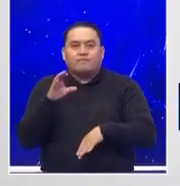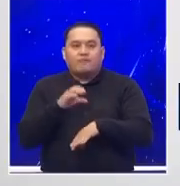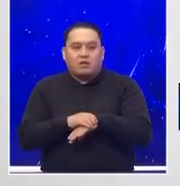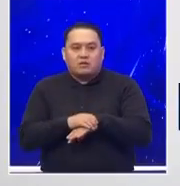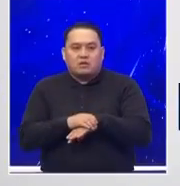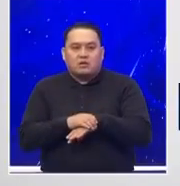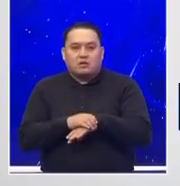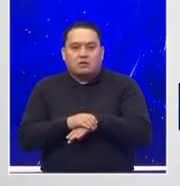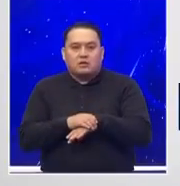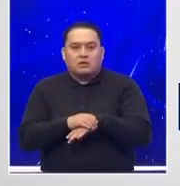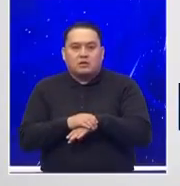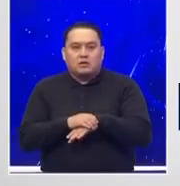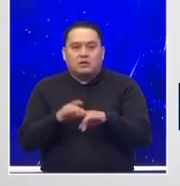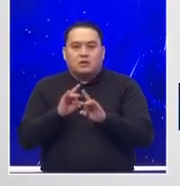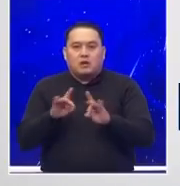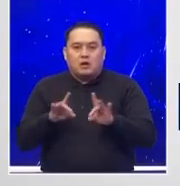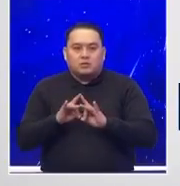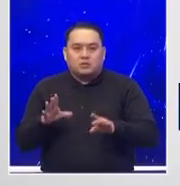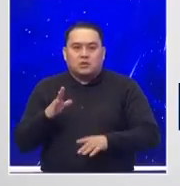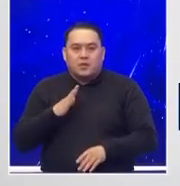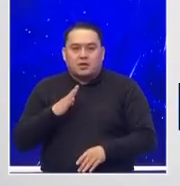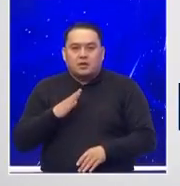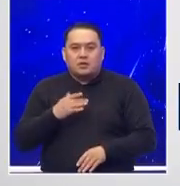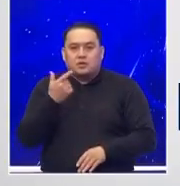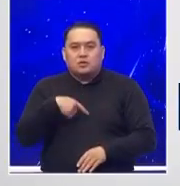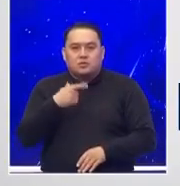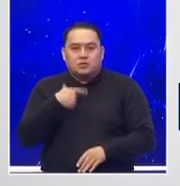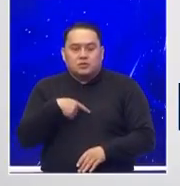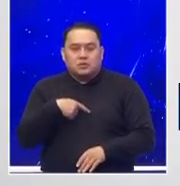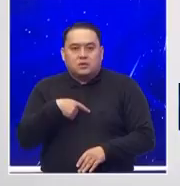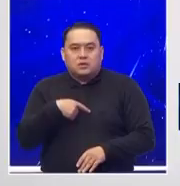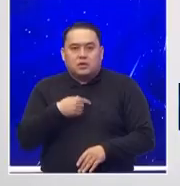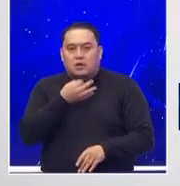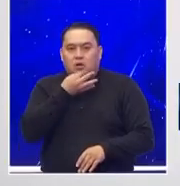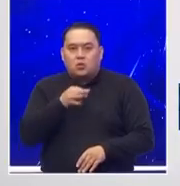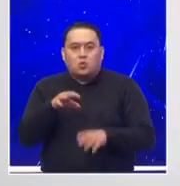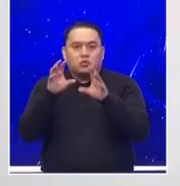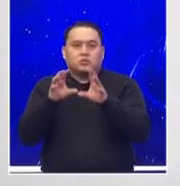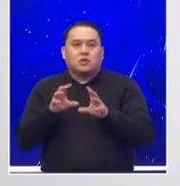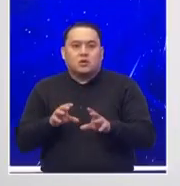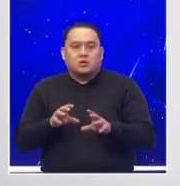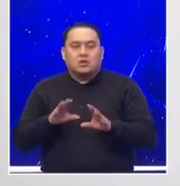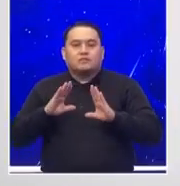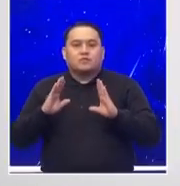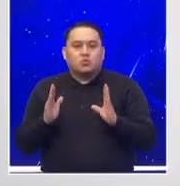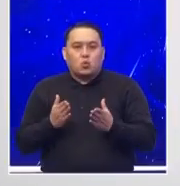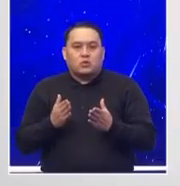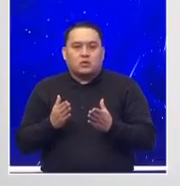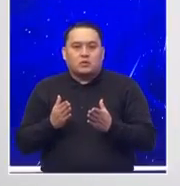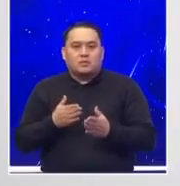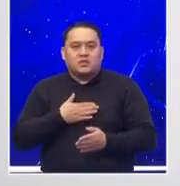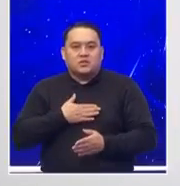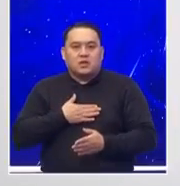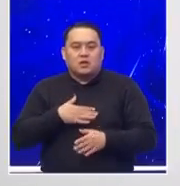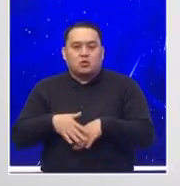деген, яғни бір сөздер айтылды. Бұл бағытта біз өз тарапымыздан қандай да бір заңға қарамашылық әрекеттер сізге белгілі болса, болмаса